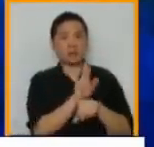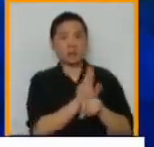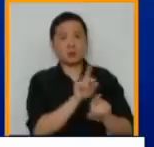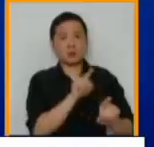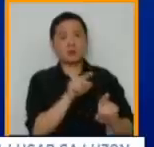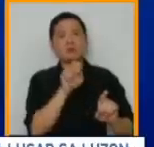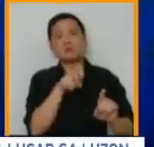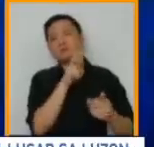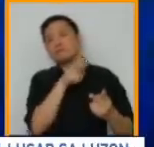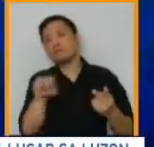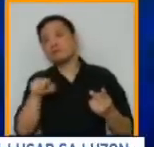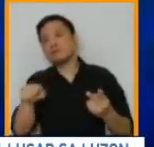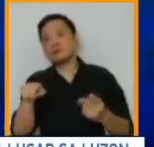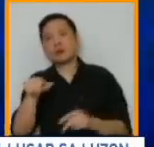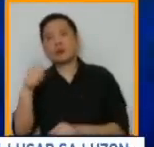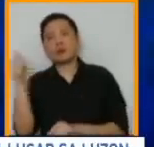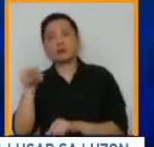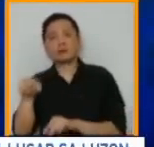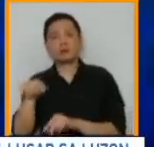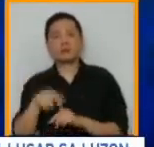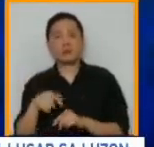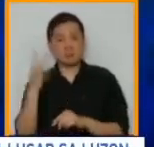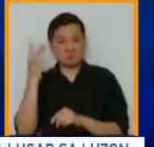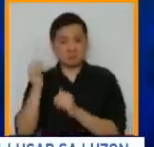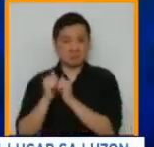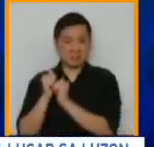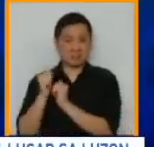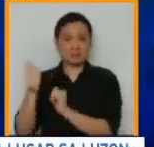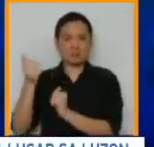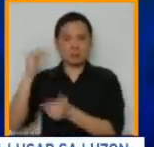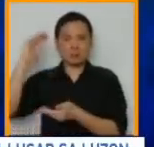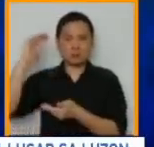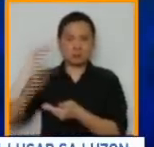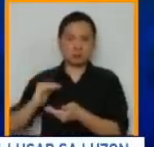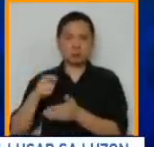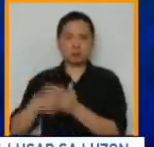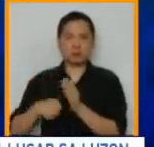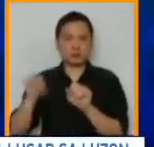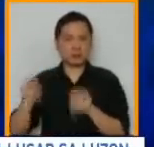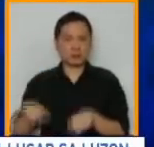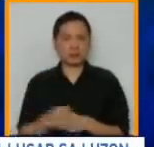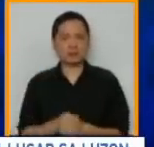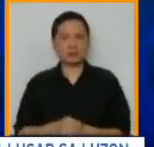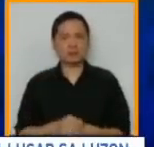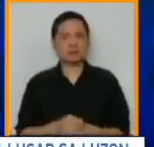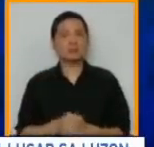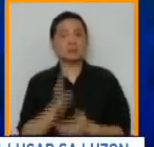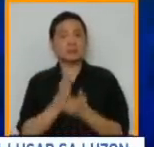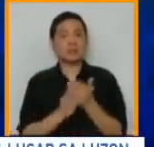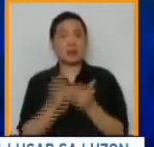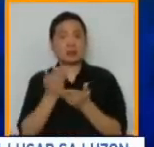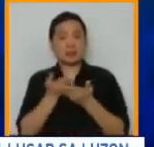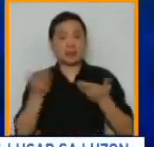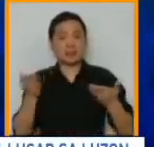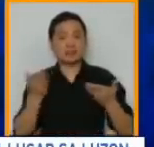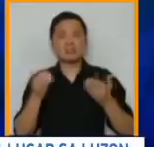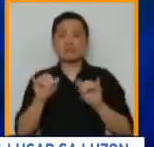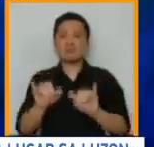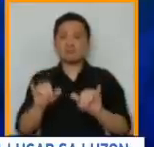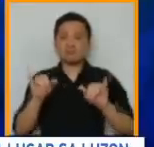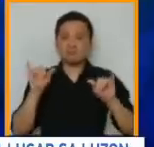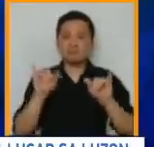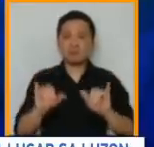ang presyo. More than half nito ang hindi gagalaw, hindi magtataas ng presyo. So maglalabas tayo ng